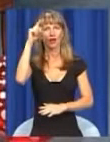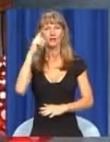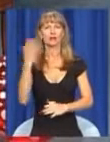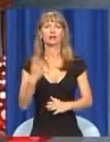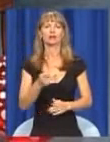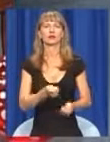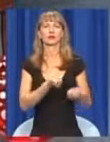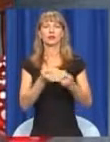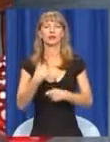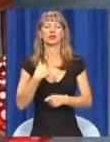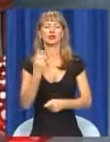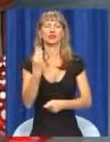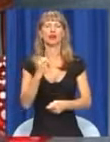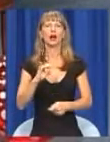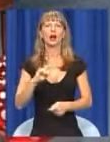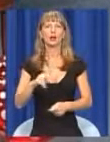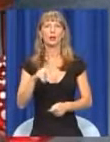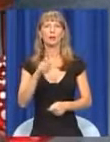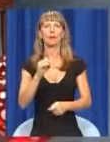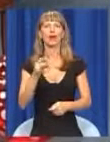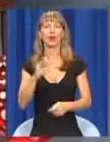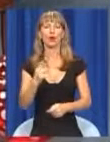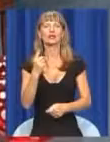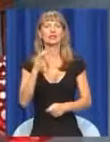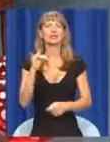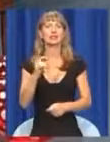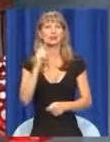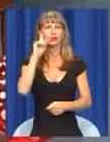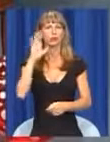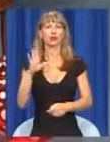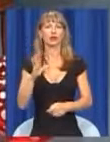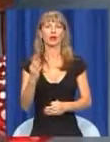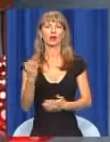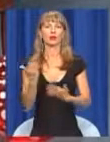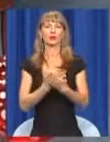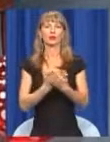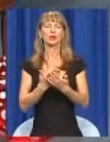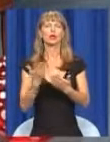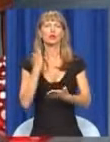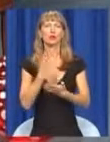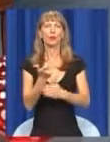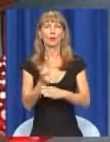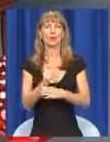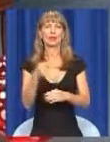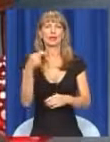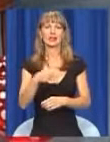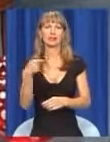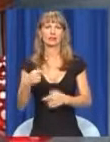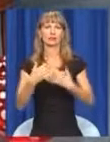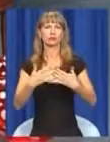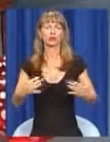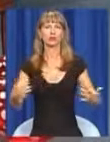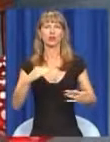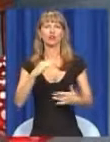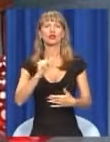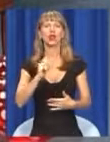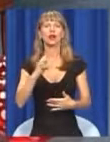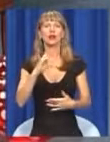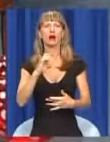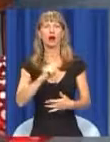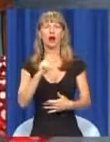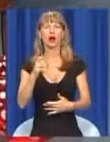та деяких інших письменників. Це один з найпопулярніших сюжетів, який має понад 1000 втілень у різних жанрах та навіть у